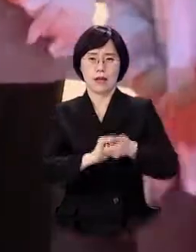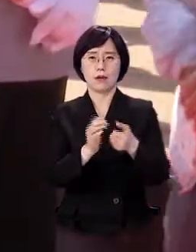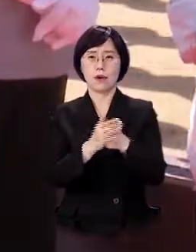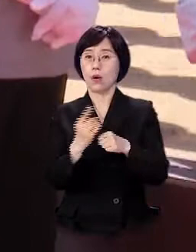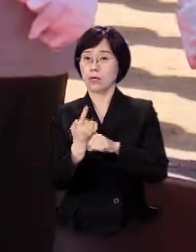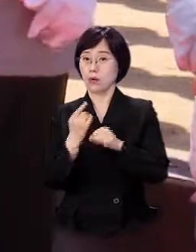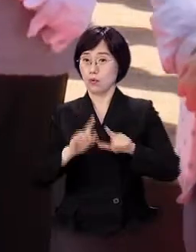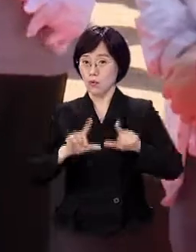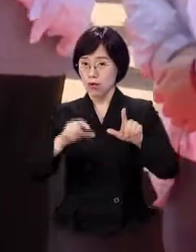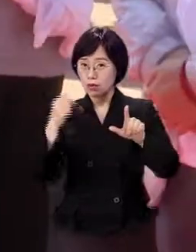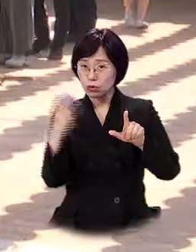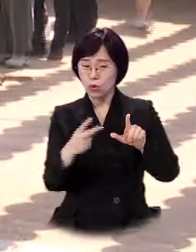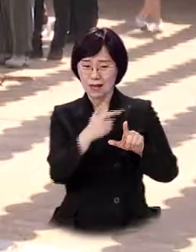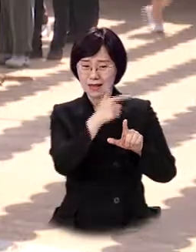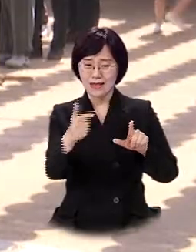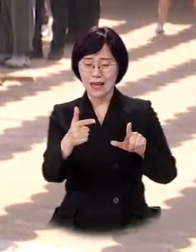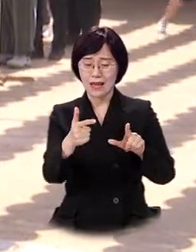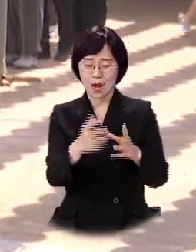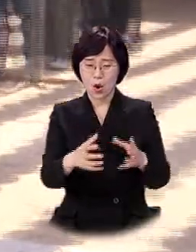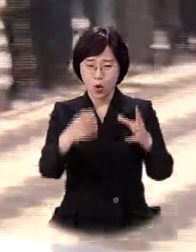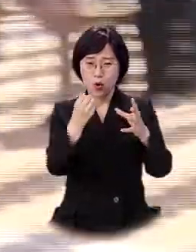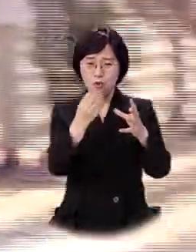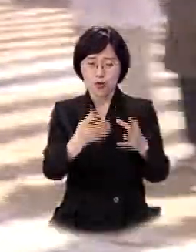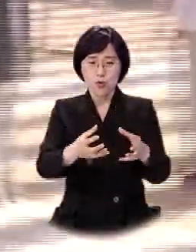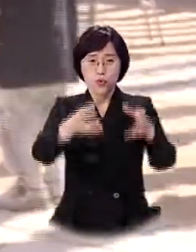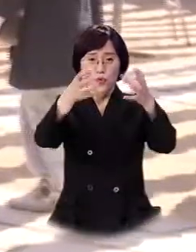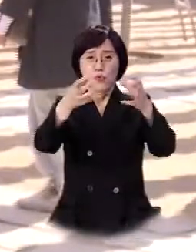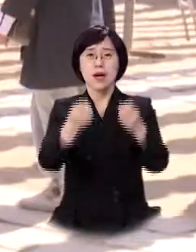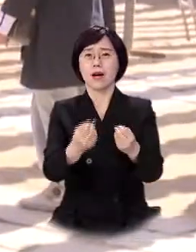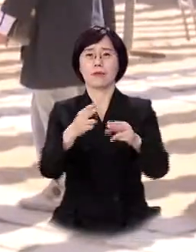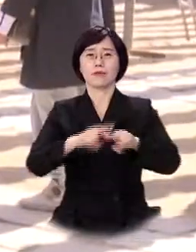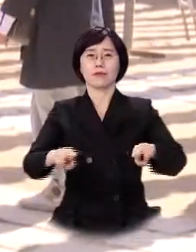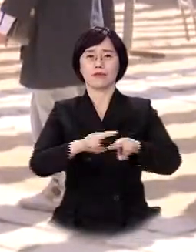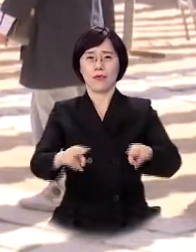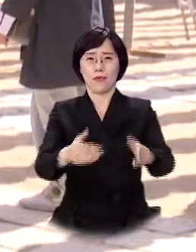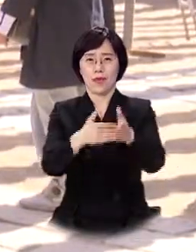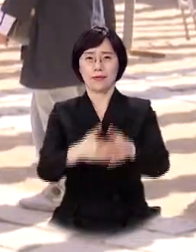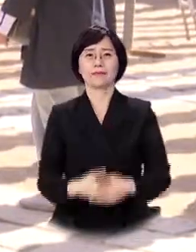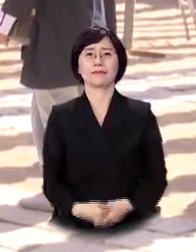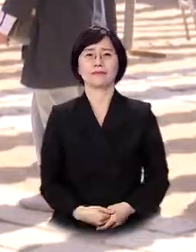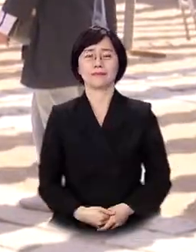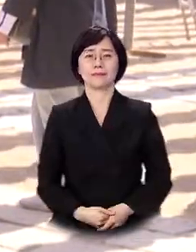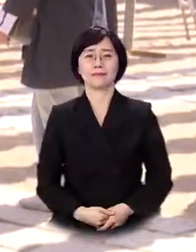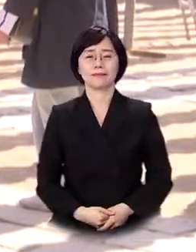지난해에 이어 올해도 대규모 연등 행사를 취소했습니다. TBC 양병훈입니다.